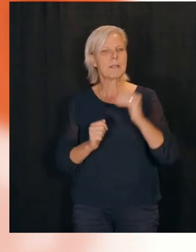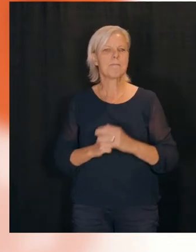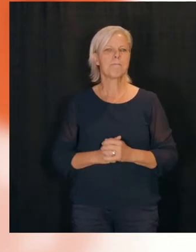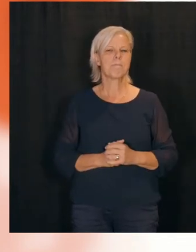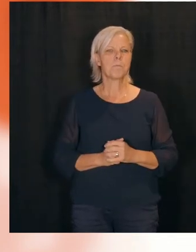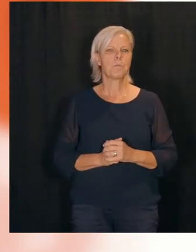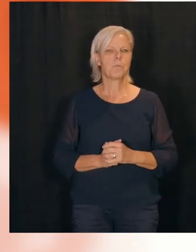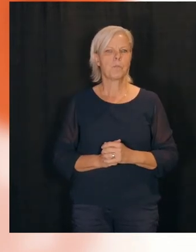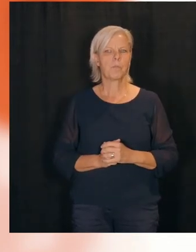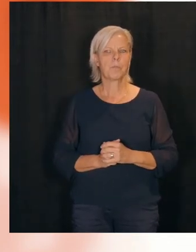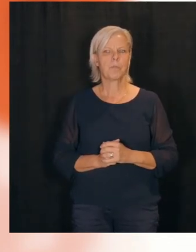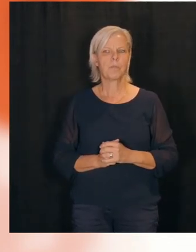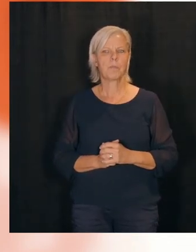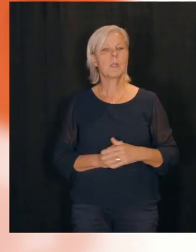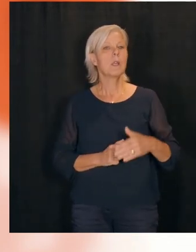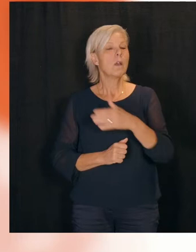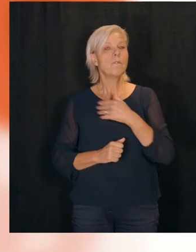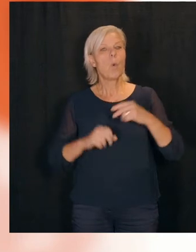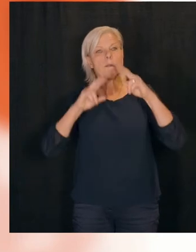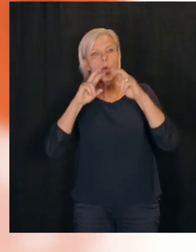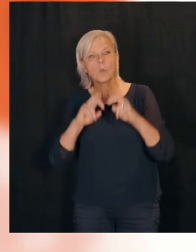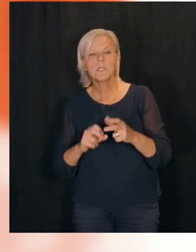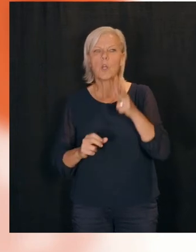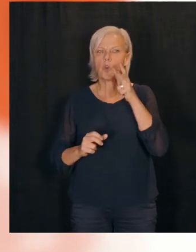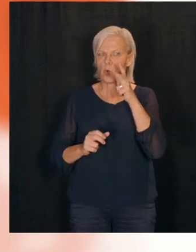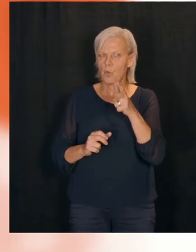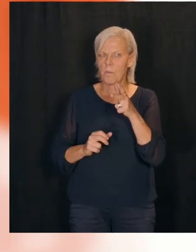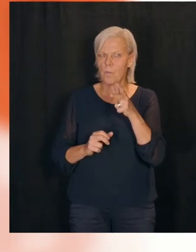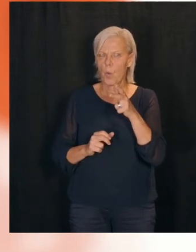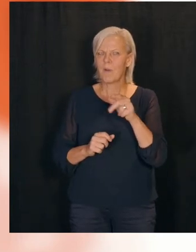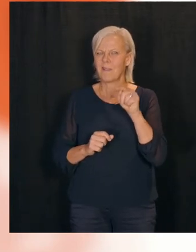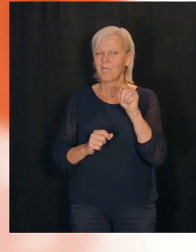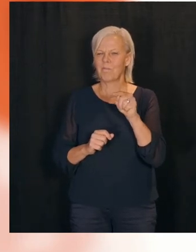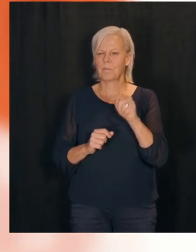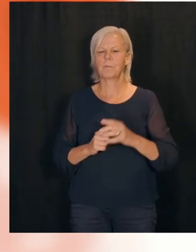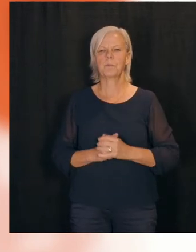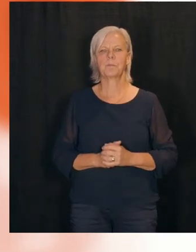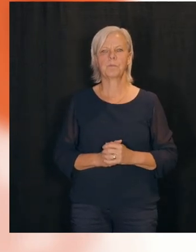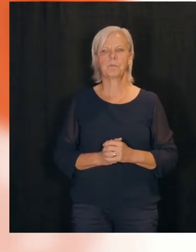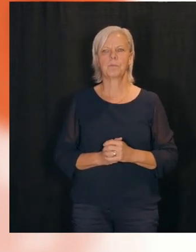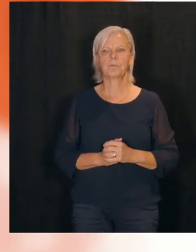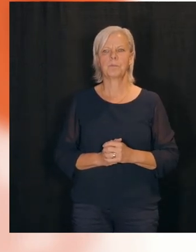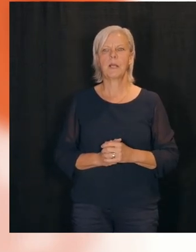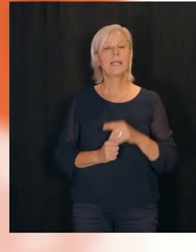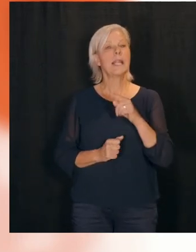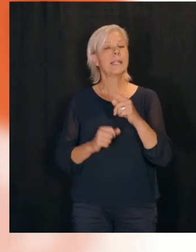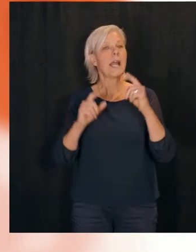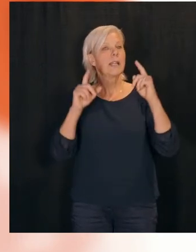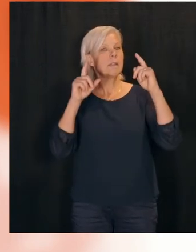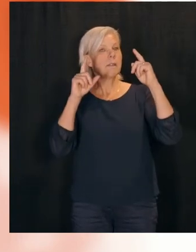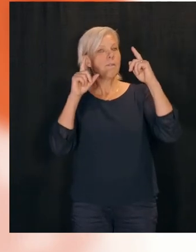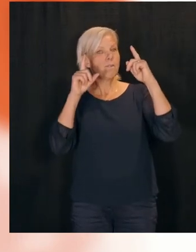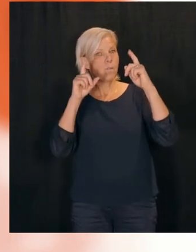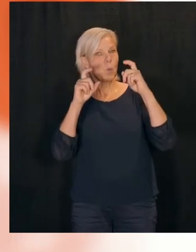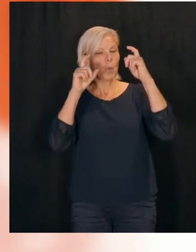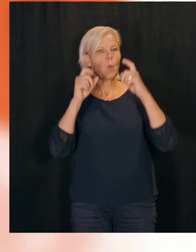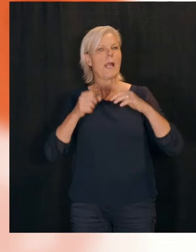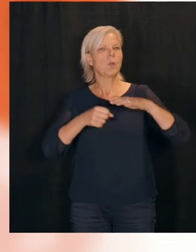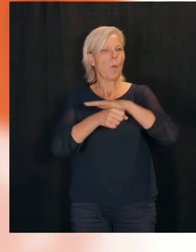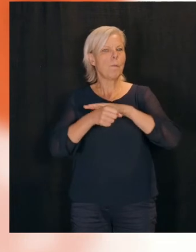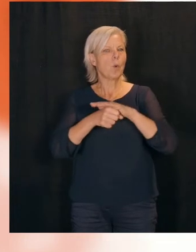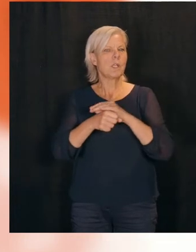från vår forskning i Göteborg igen. Och här är ett foto från ett område som